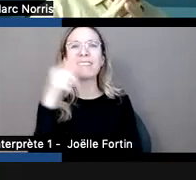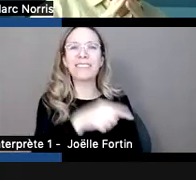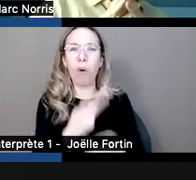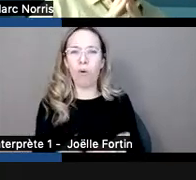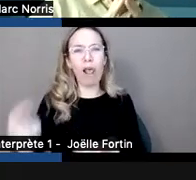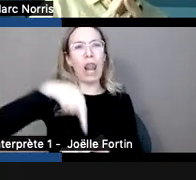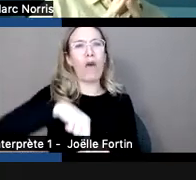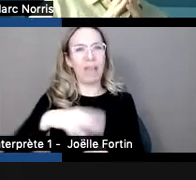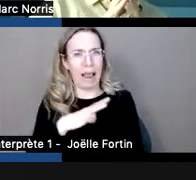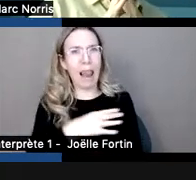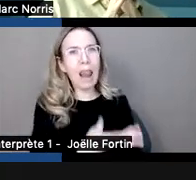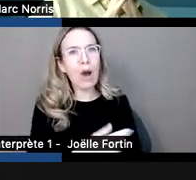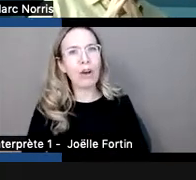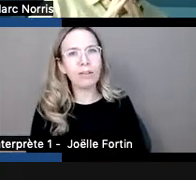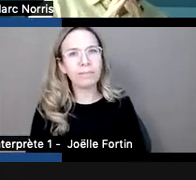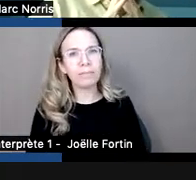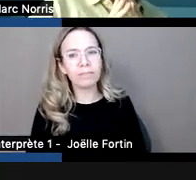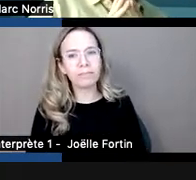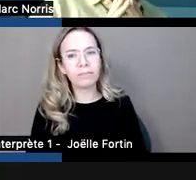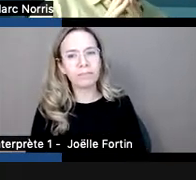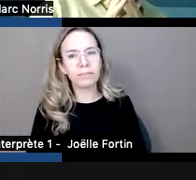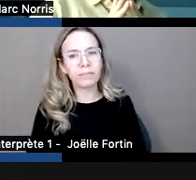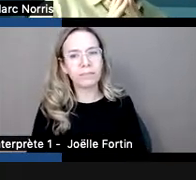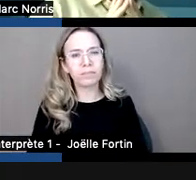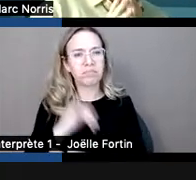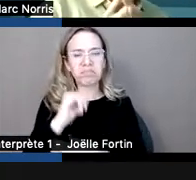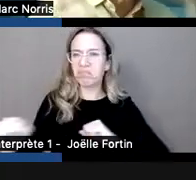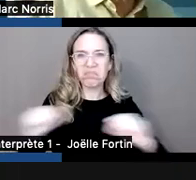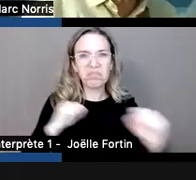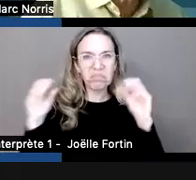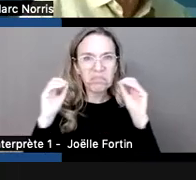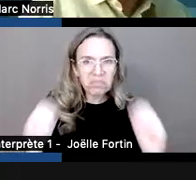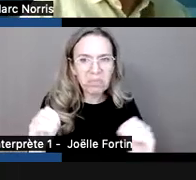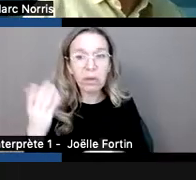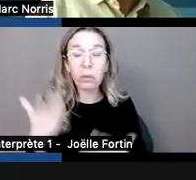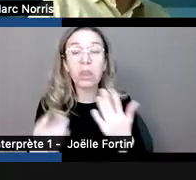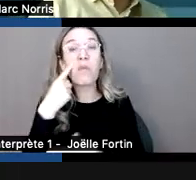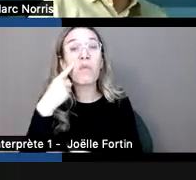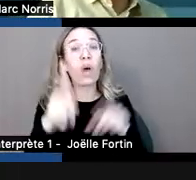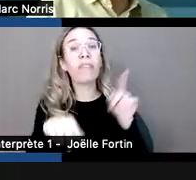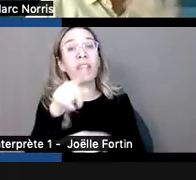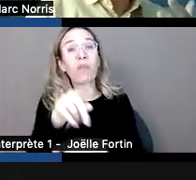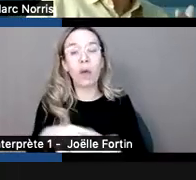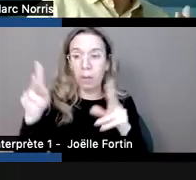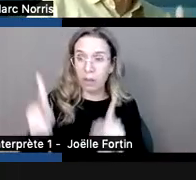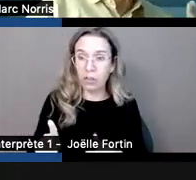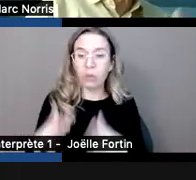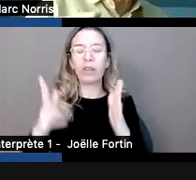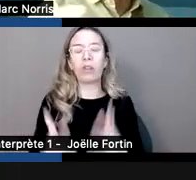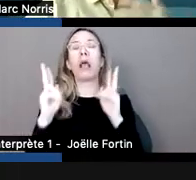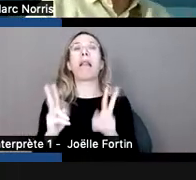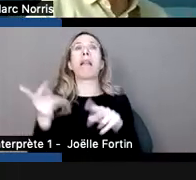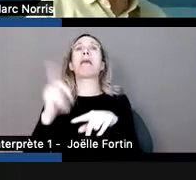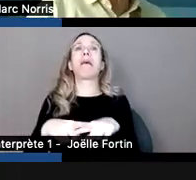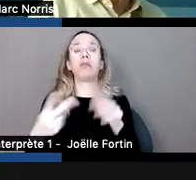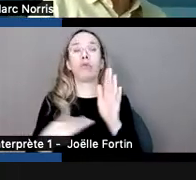lever. Quand il y a l'inactivité, la passivité, peut-être vous voyez ça, une personne atteinte va coucher beaucoup, 2-3